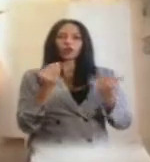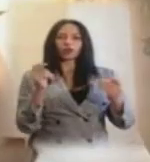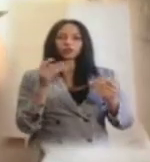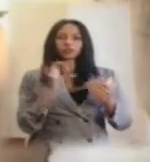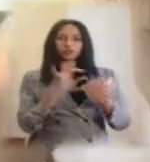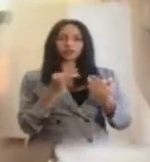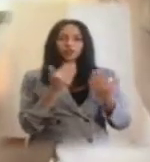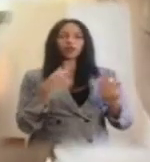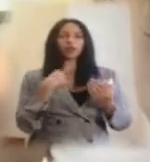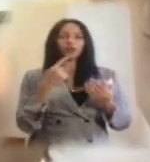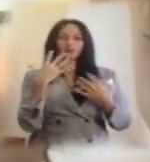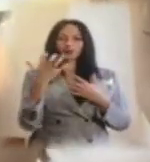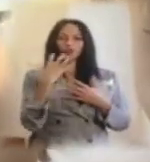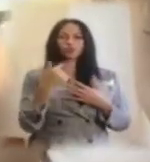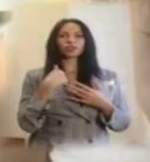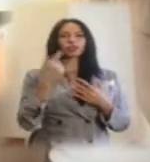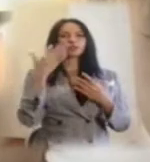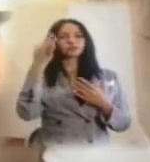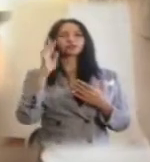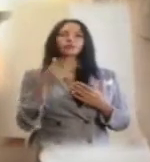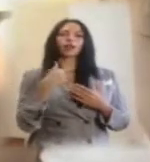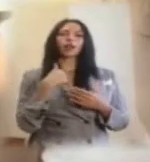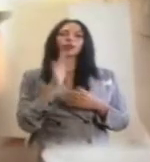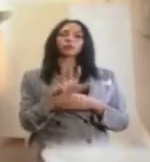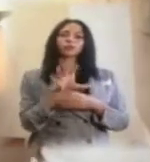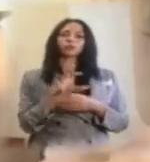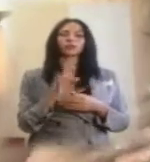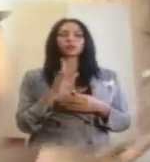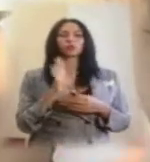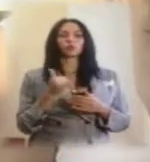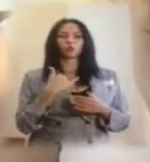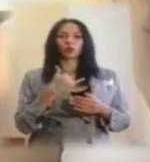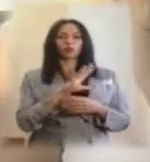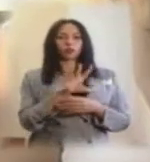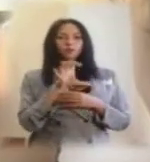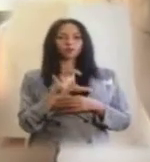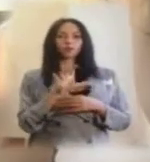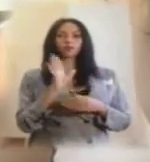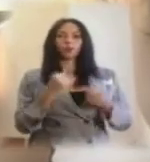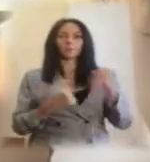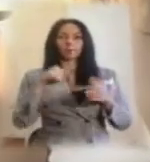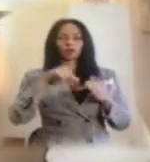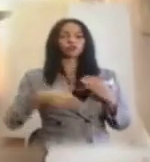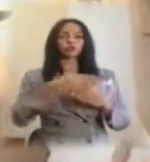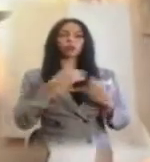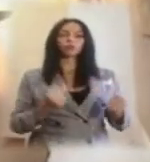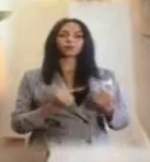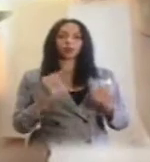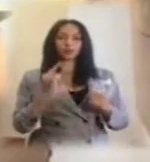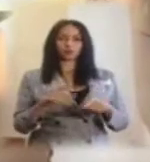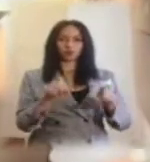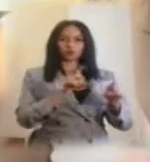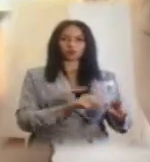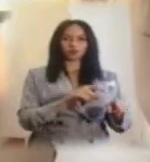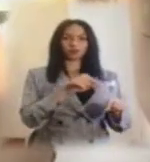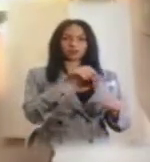буде виглядати, як я буду знімати. І у нас була зйомка у машині, і ми намагались посадити дитину. І